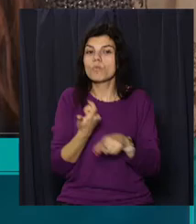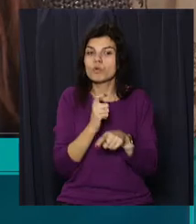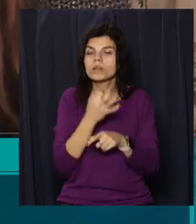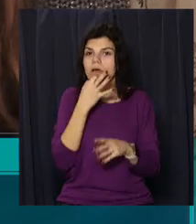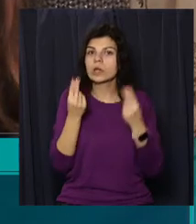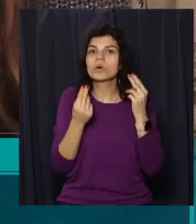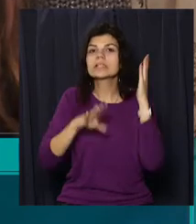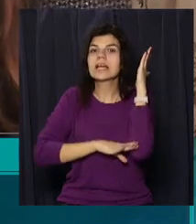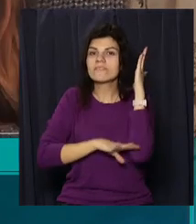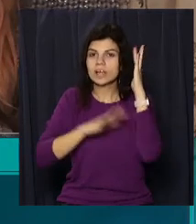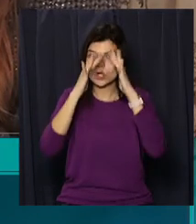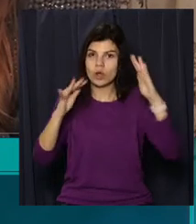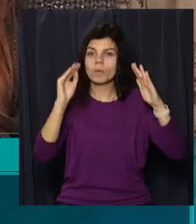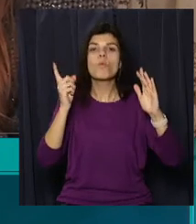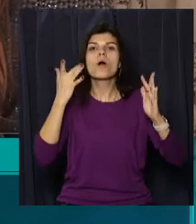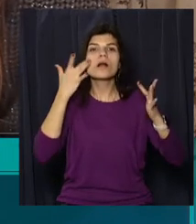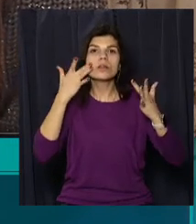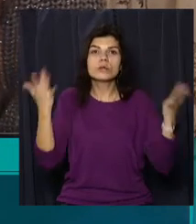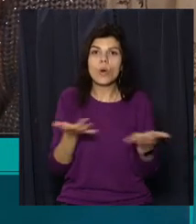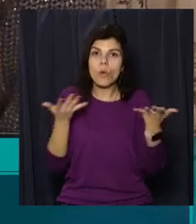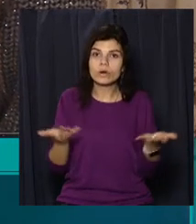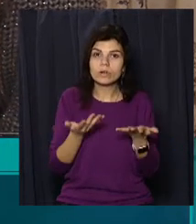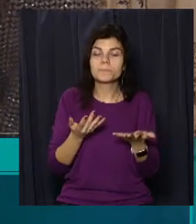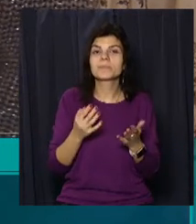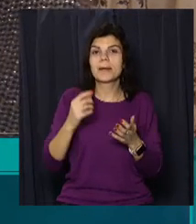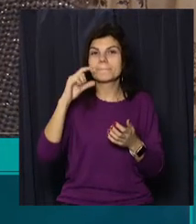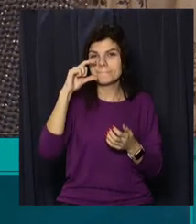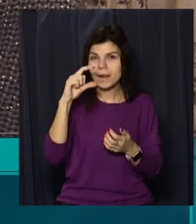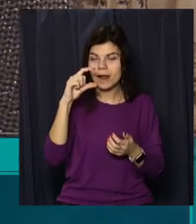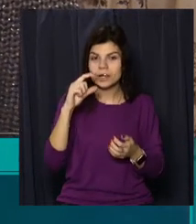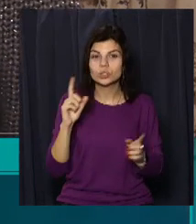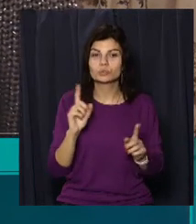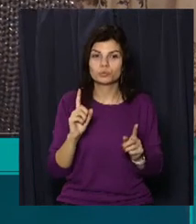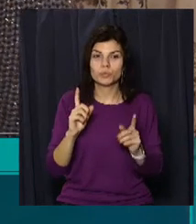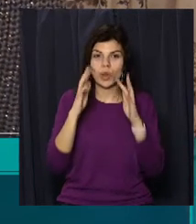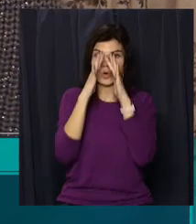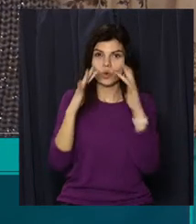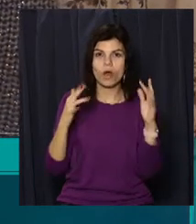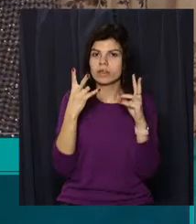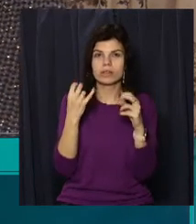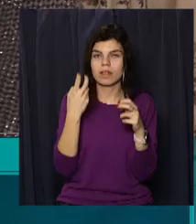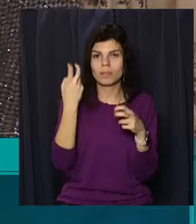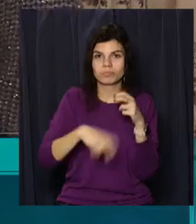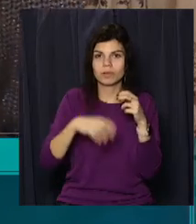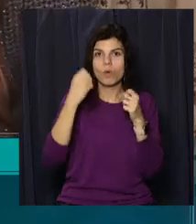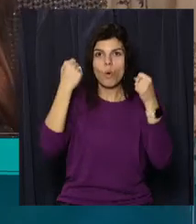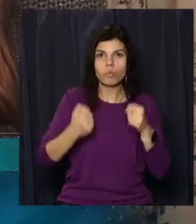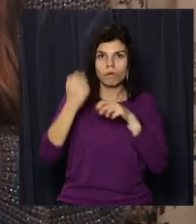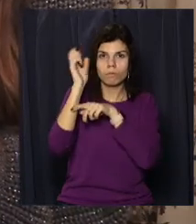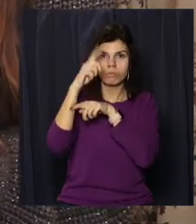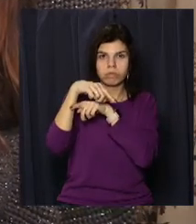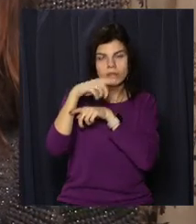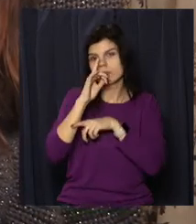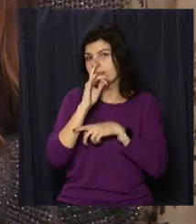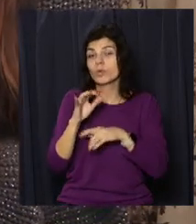тому що вони легкі, а маленькі для того, щоб теж ялинку не повредити. И они